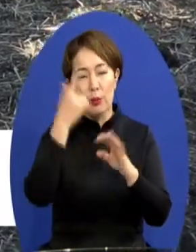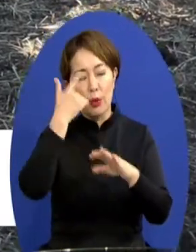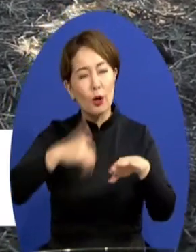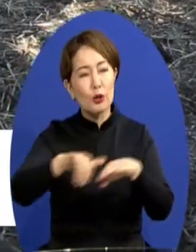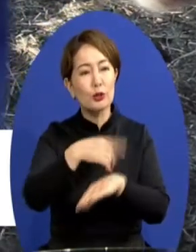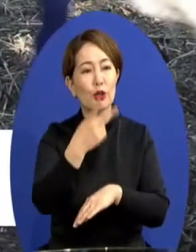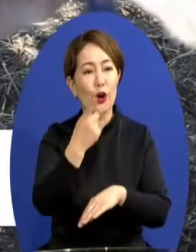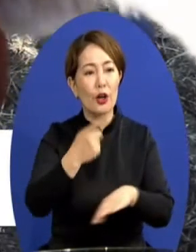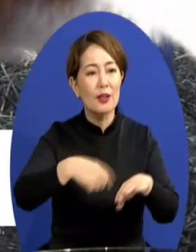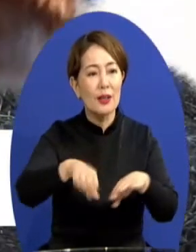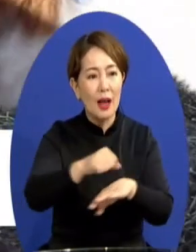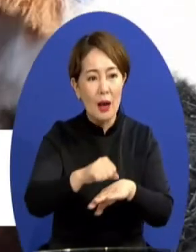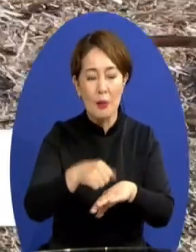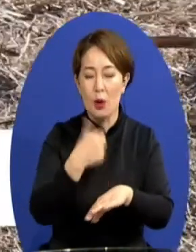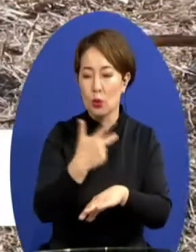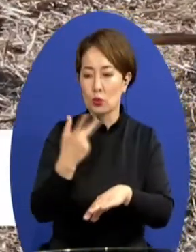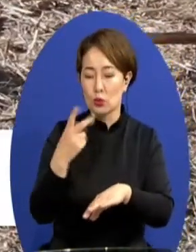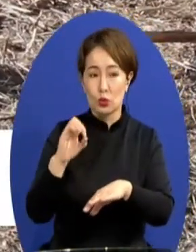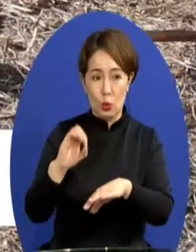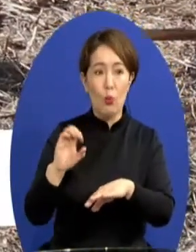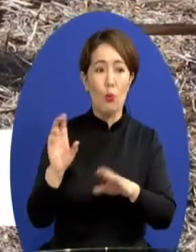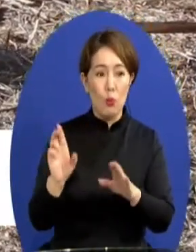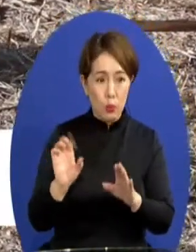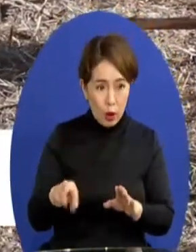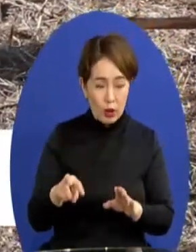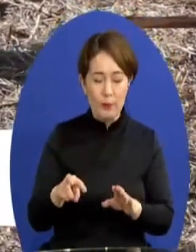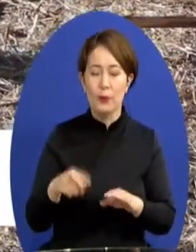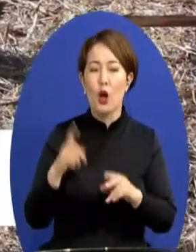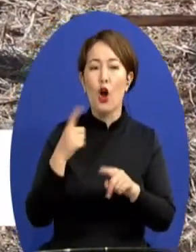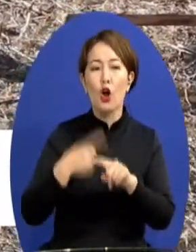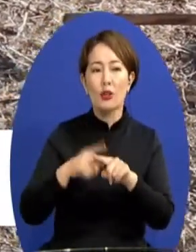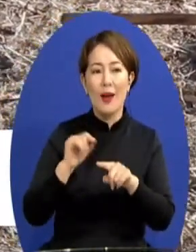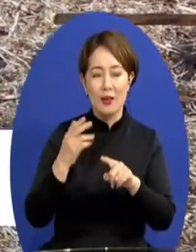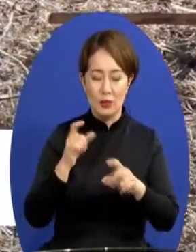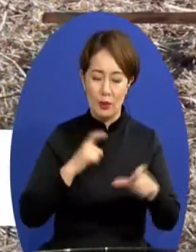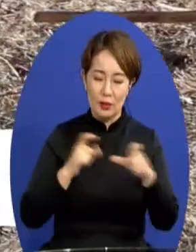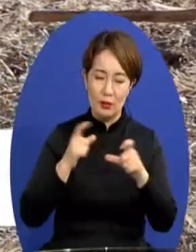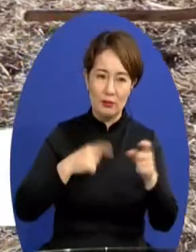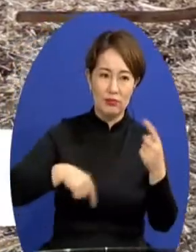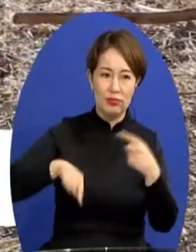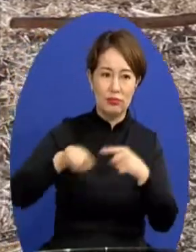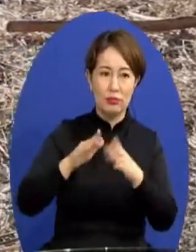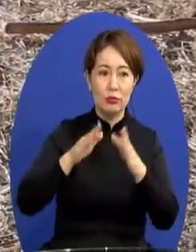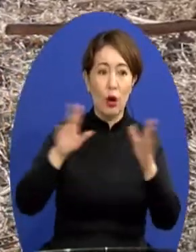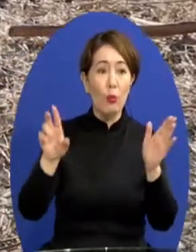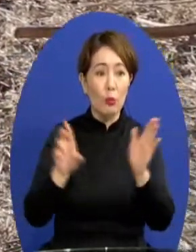330 суманд хэрэгжиж чадвал хөдөө аж ахуйг эдийн засагжуулах том боломж болох юм.